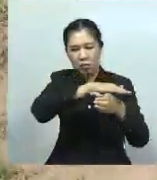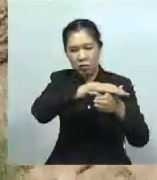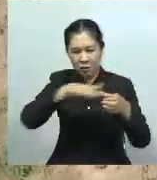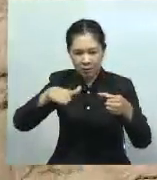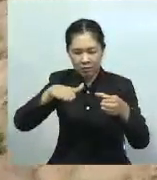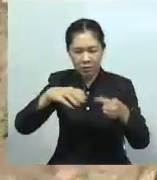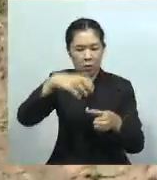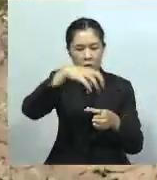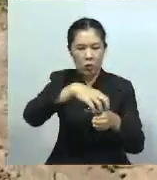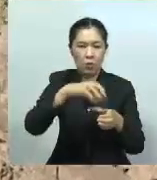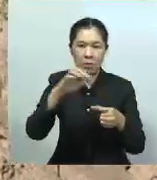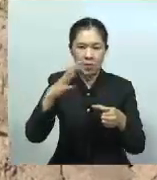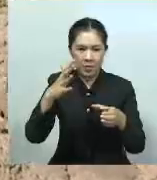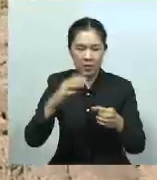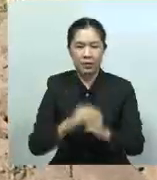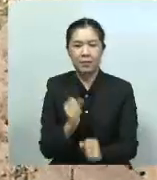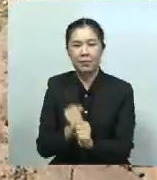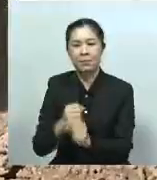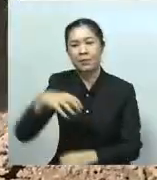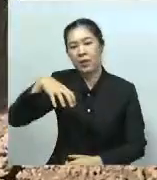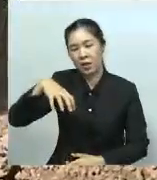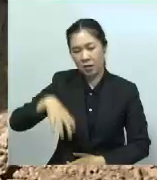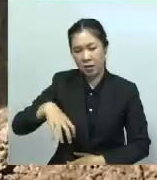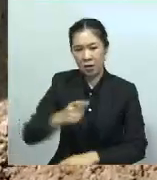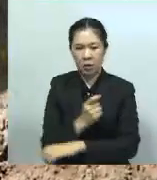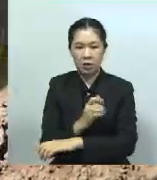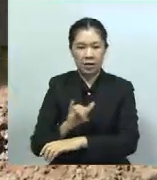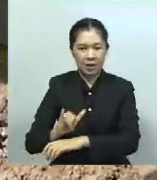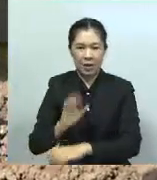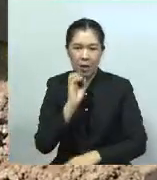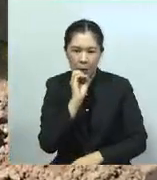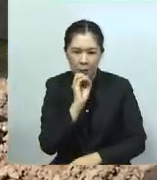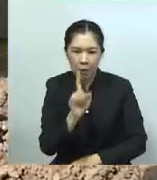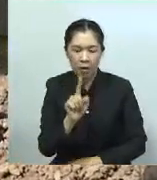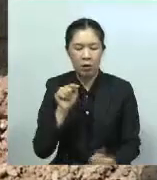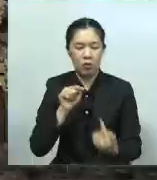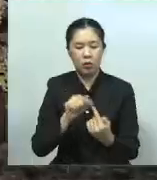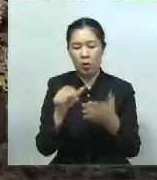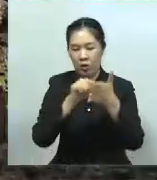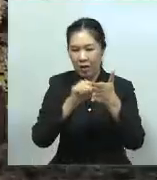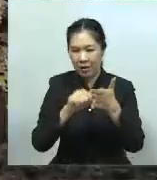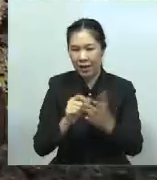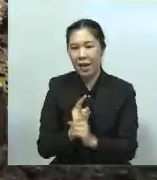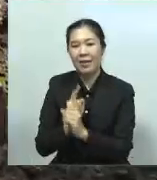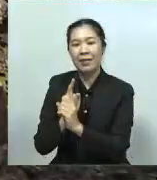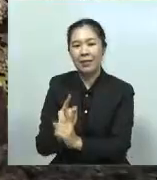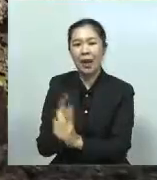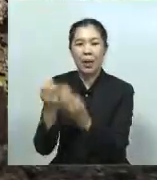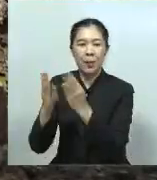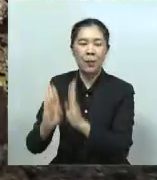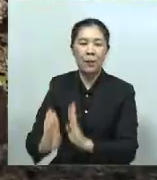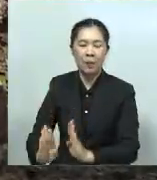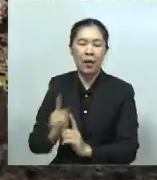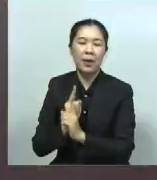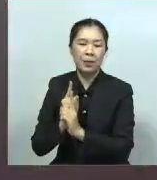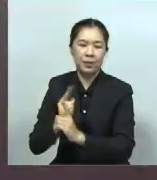วเม็ดบัวโดยทางสำนักงานอุทยานประวัติศาสตร์พระนครศรีอยุธยาก็ยืนยันว่าการปรับปรุงนั้นเป็นไปตามแบบที่หน่วยงานค้นพบ